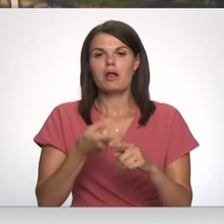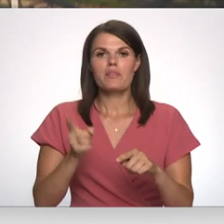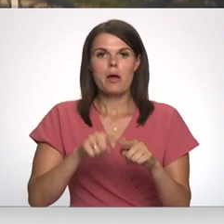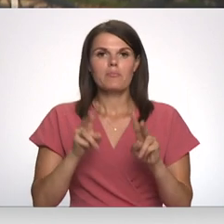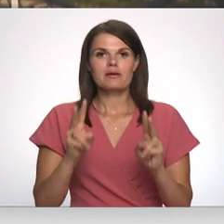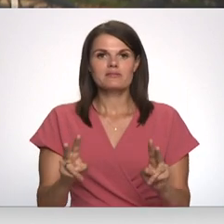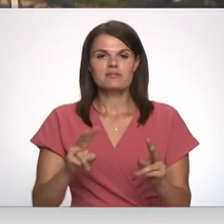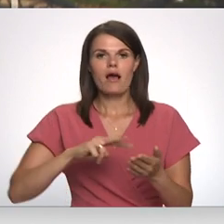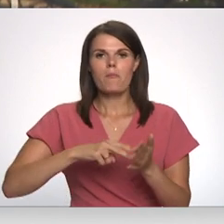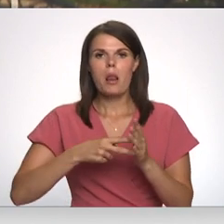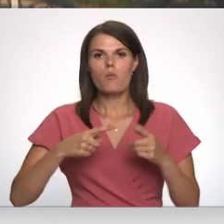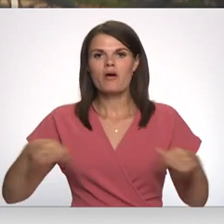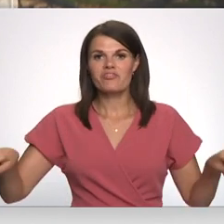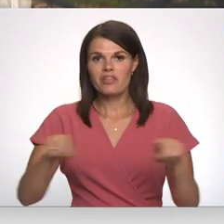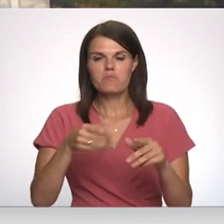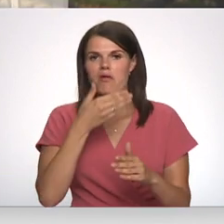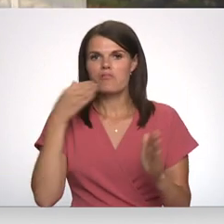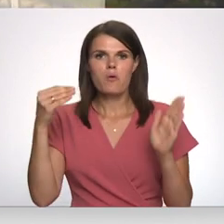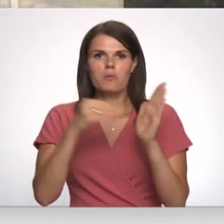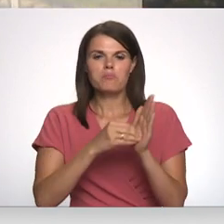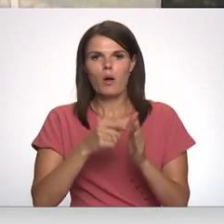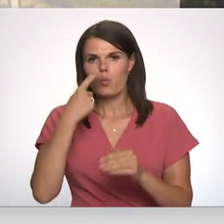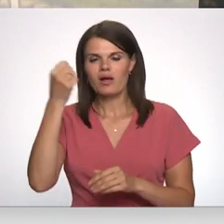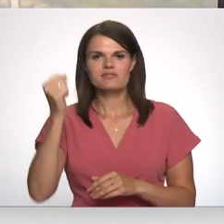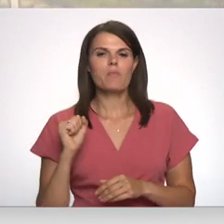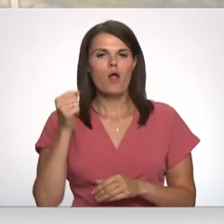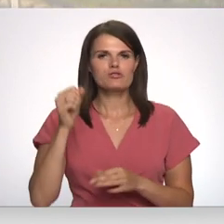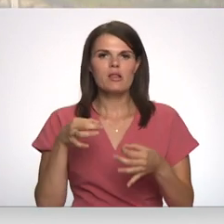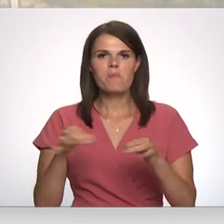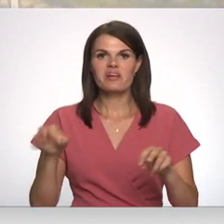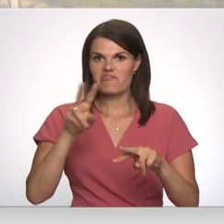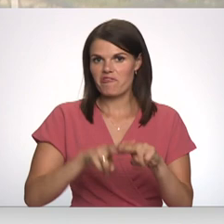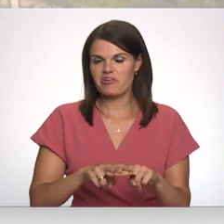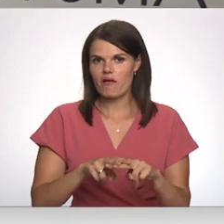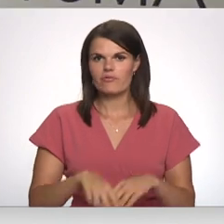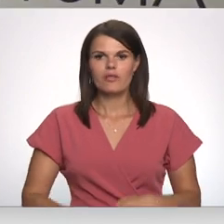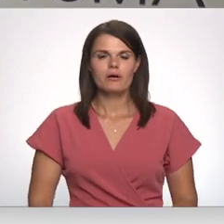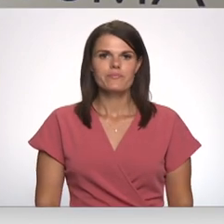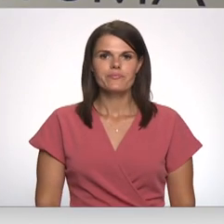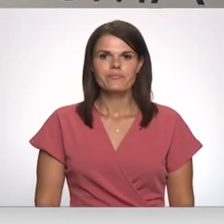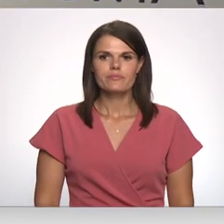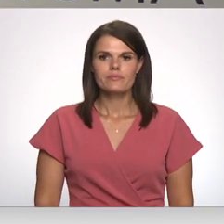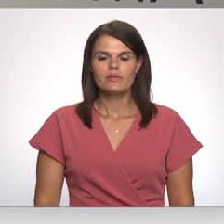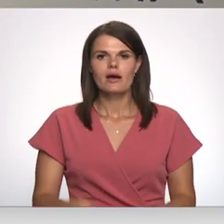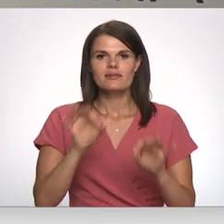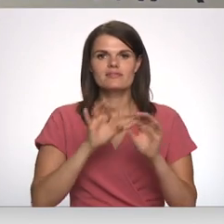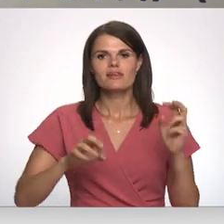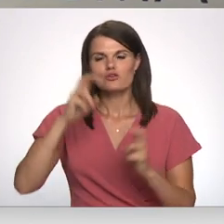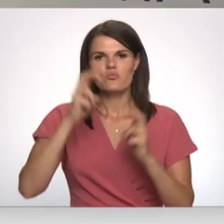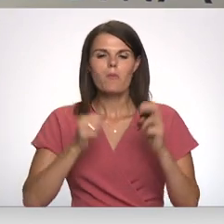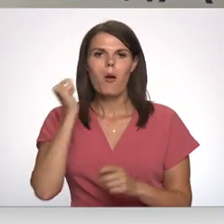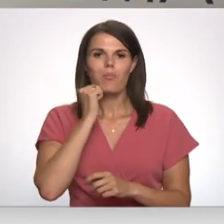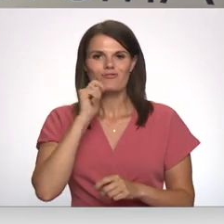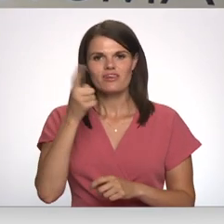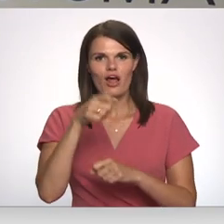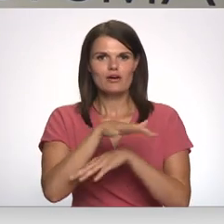esošajā teritorijas plānojumā nav iezīmēta no spēļu zālēm brīva vieta. Skaistuma fabrikā Bauskā vēl